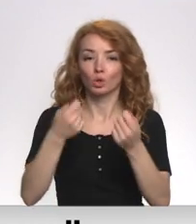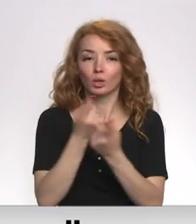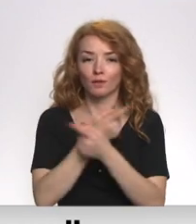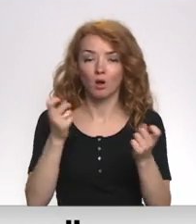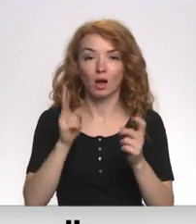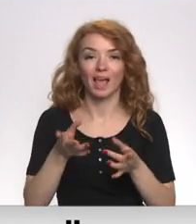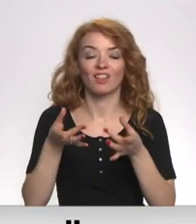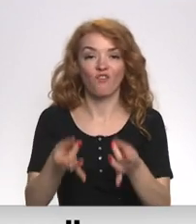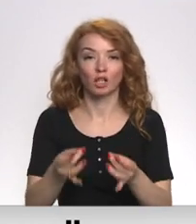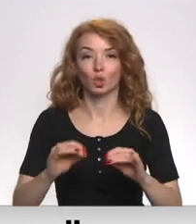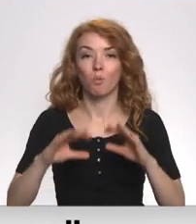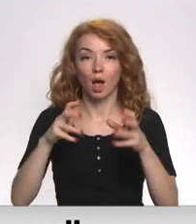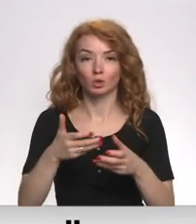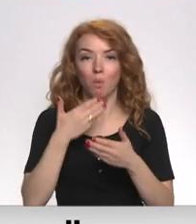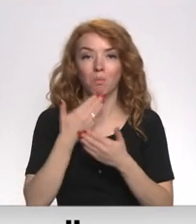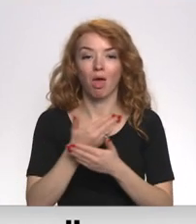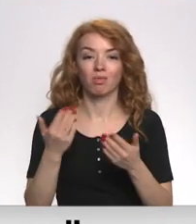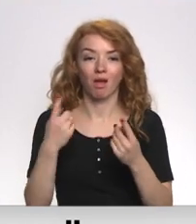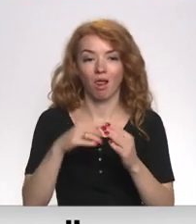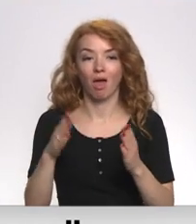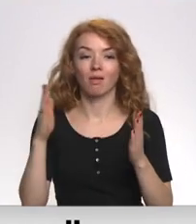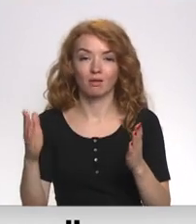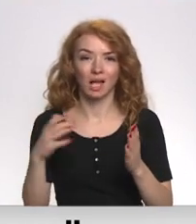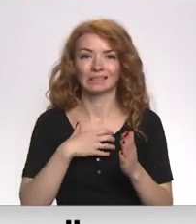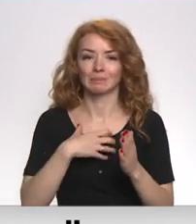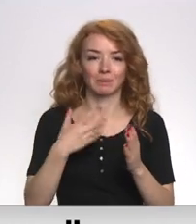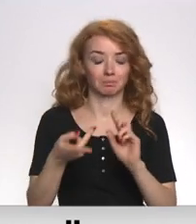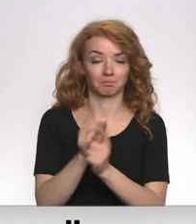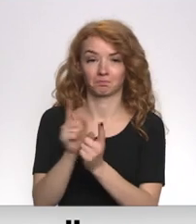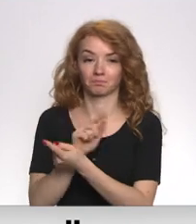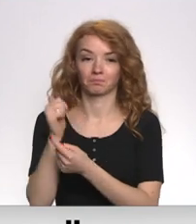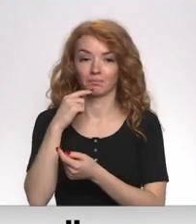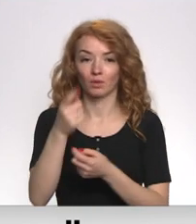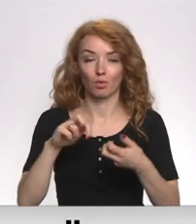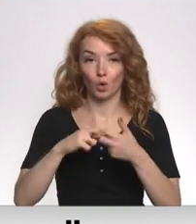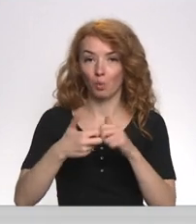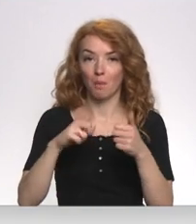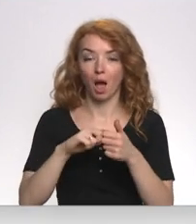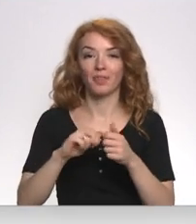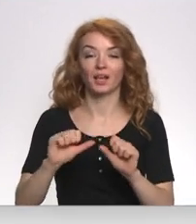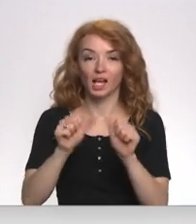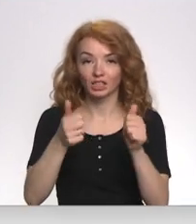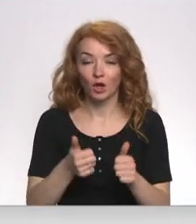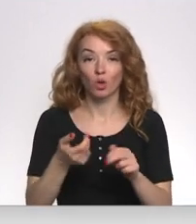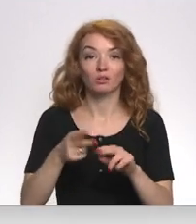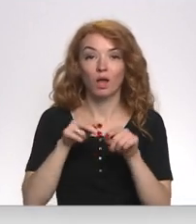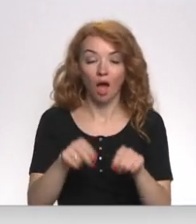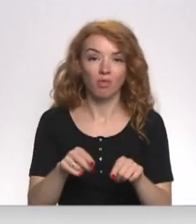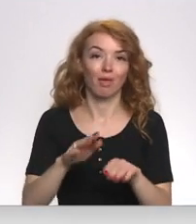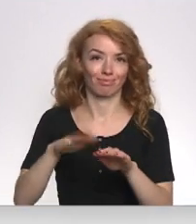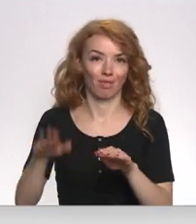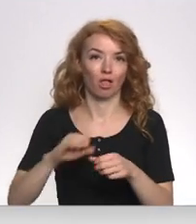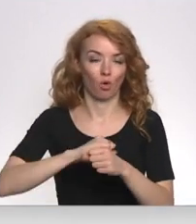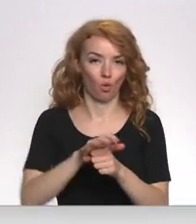infekciju pasauli pēdējā laika slimības apgriezušas kājām gaisā. Problemātika ir izveidojusies tādu, pateicoties Covidam no